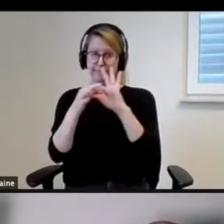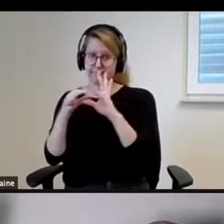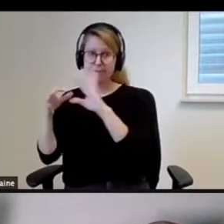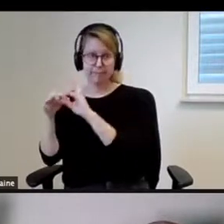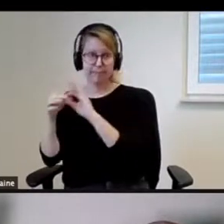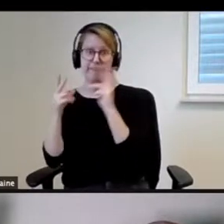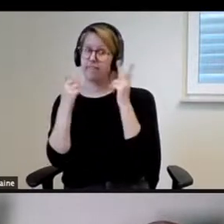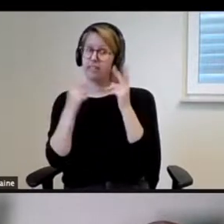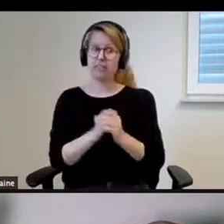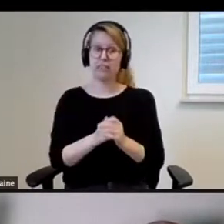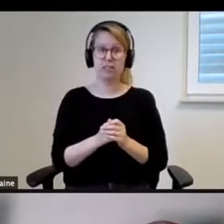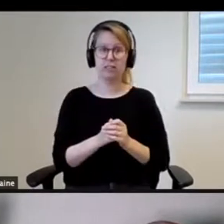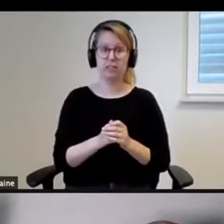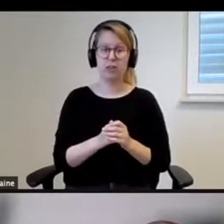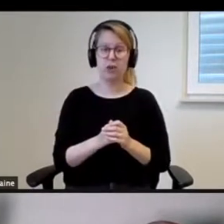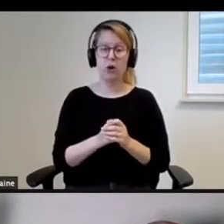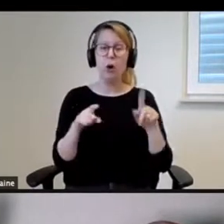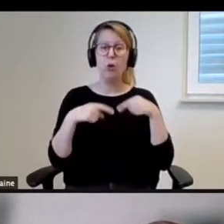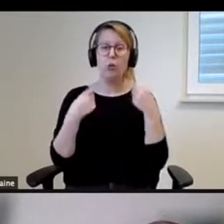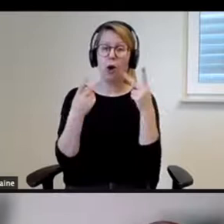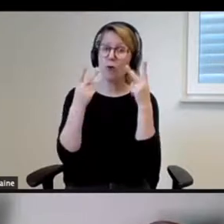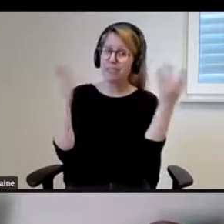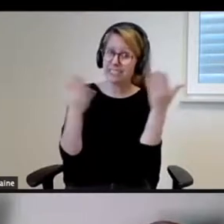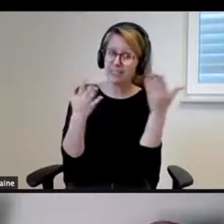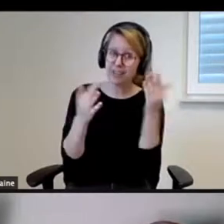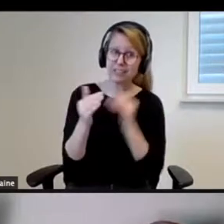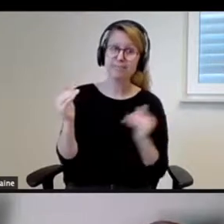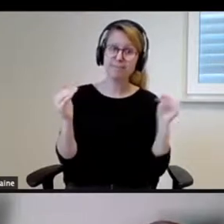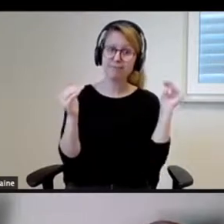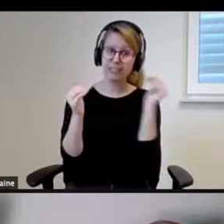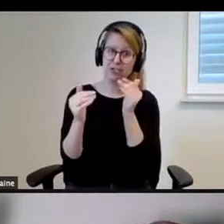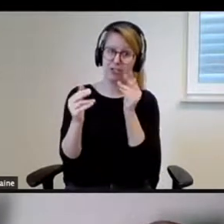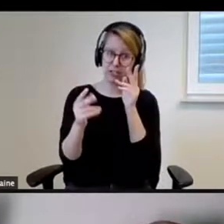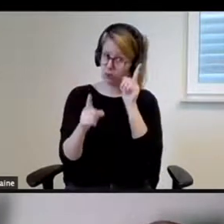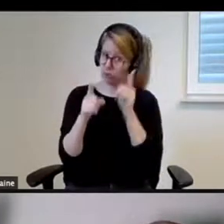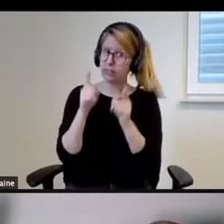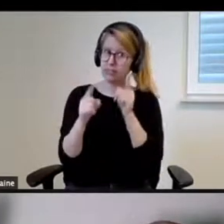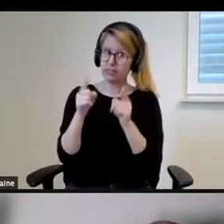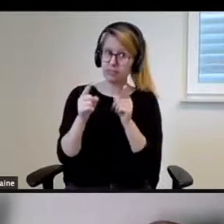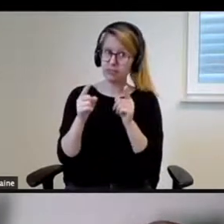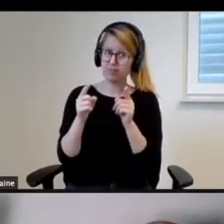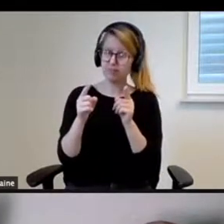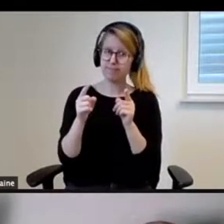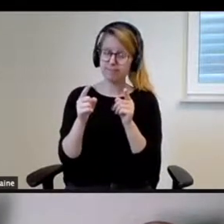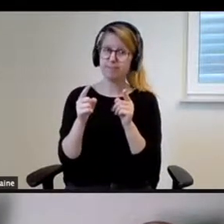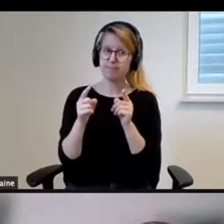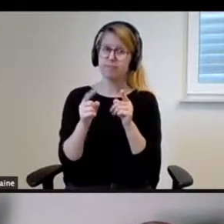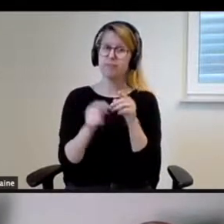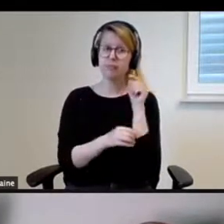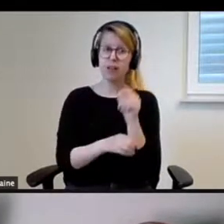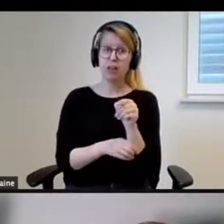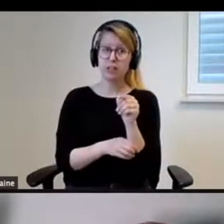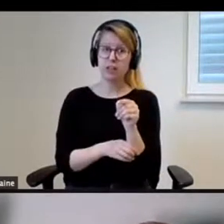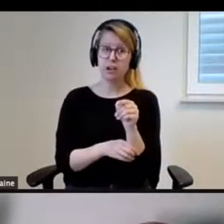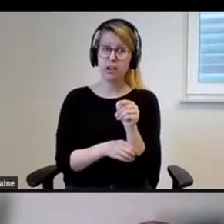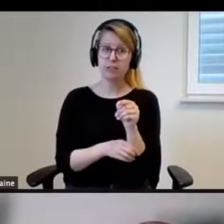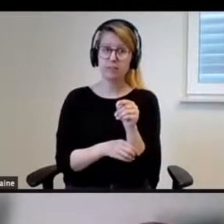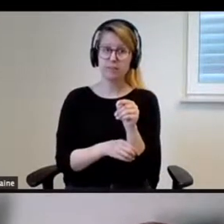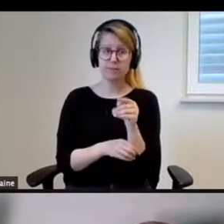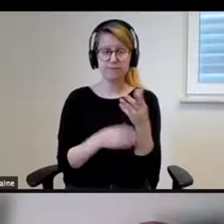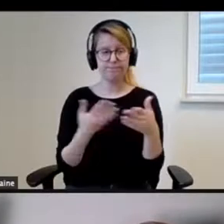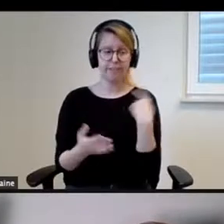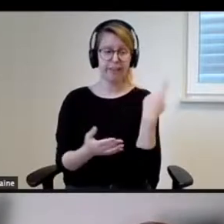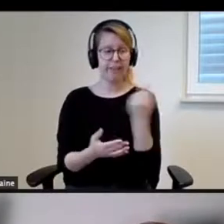très importante, on invite aussi, on aimerait que, enfin, l'Union européenne ratifie la Convention